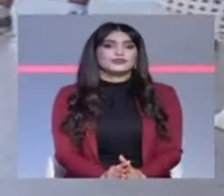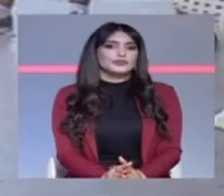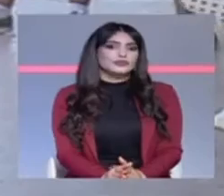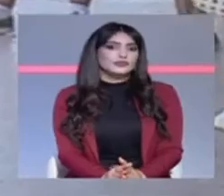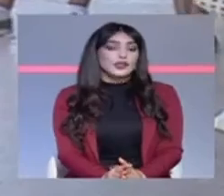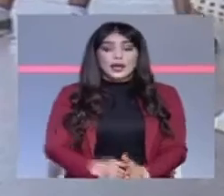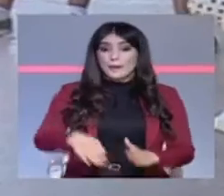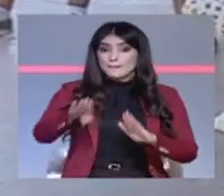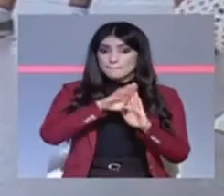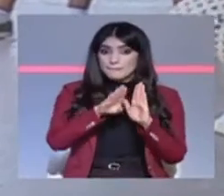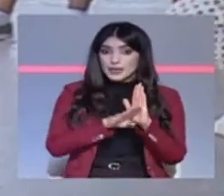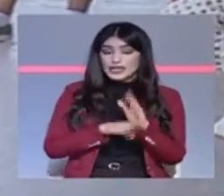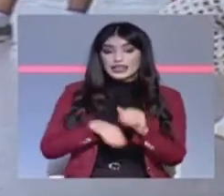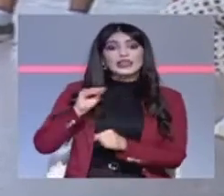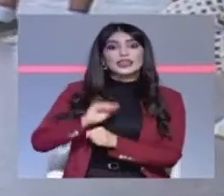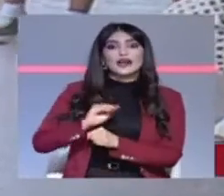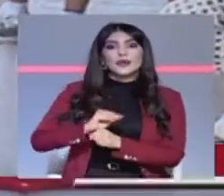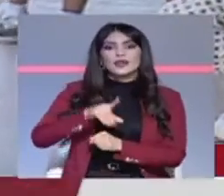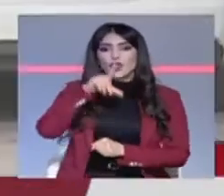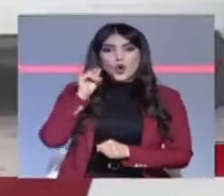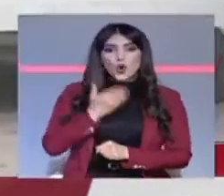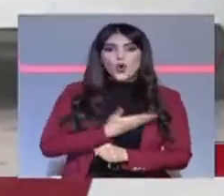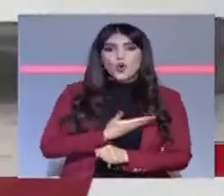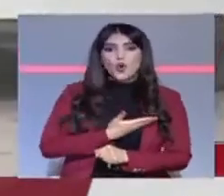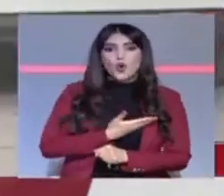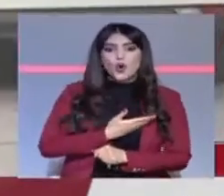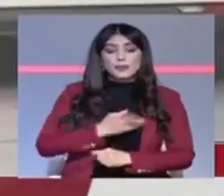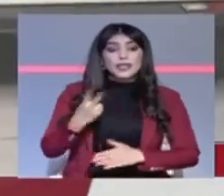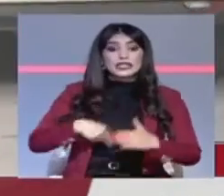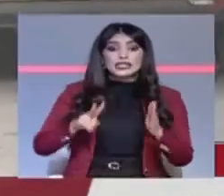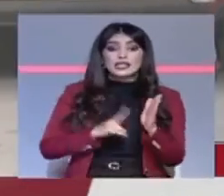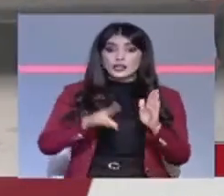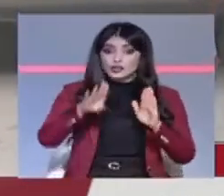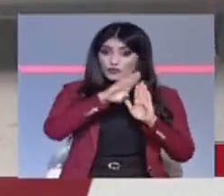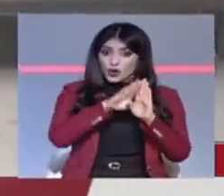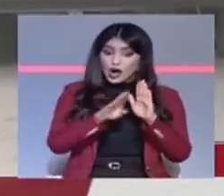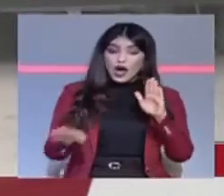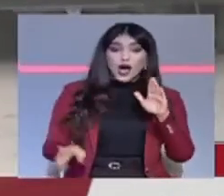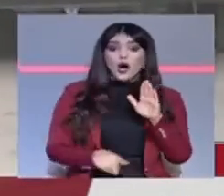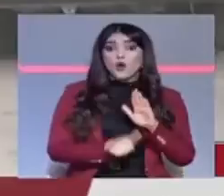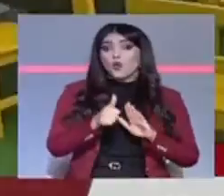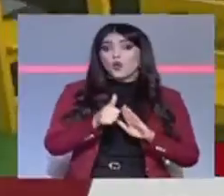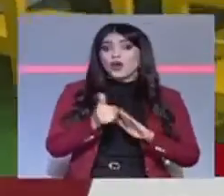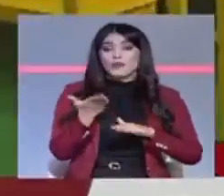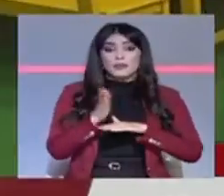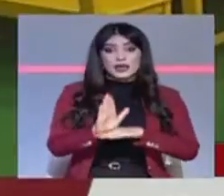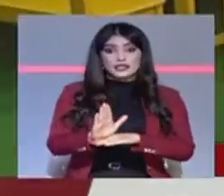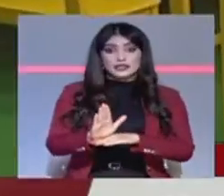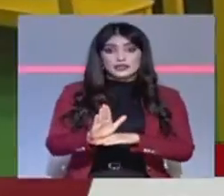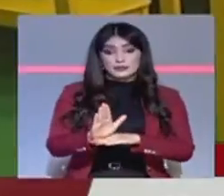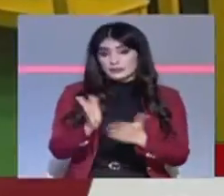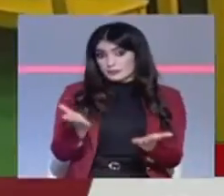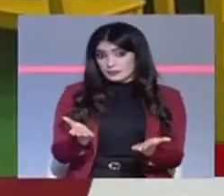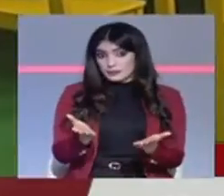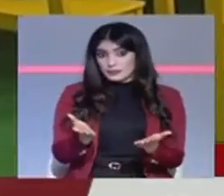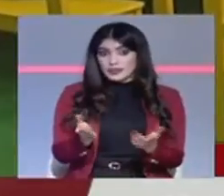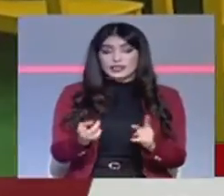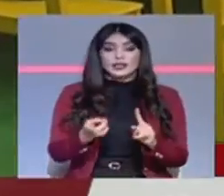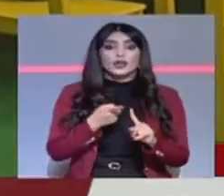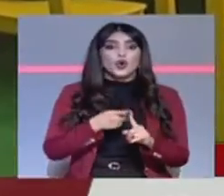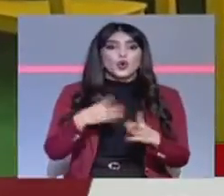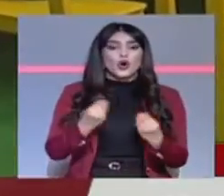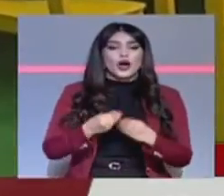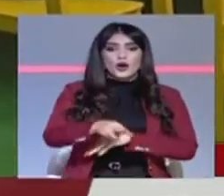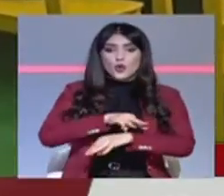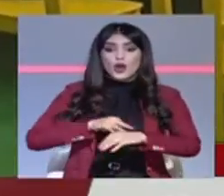برنامج التربيه الوالديه الايجابيه سيتم تنفيذه في المرحله الاولى في اربعه مواقع نموذجيه وهي حفوز من